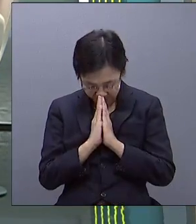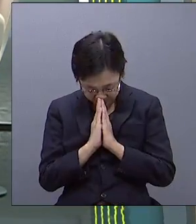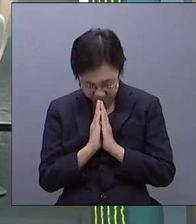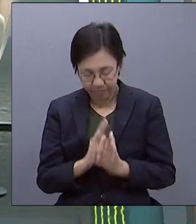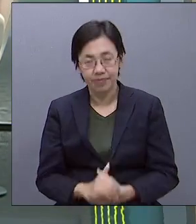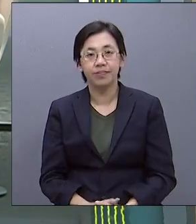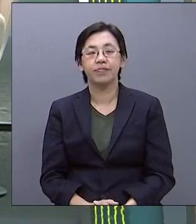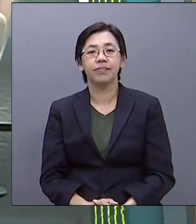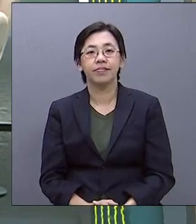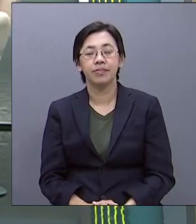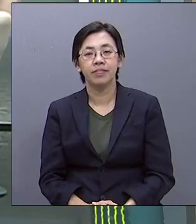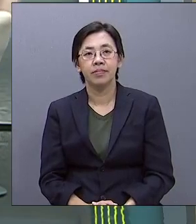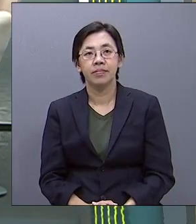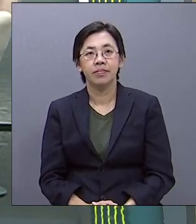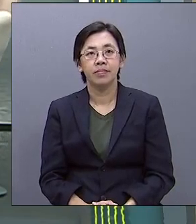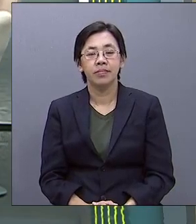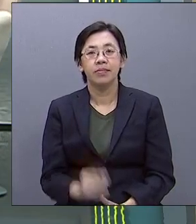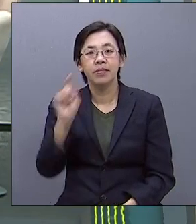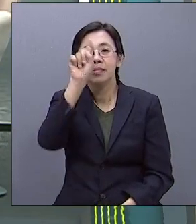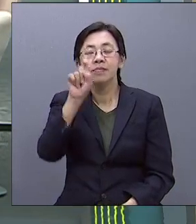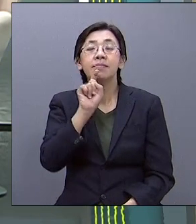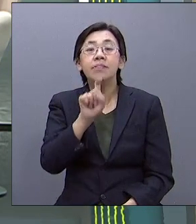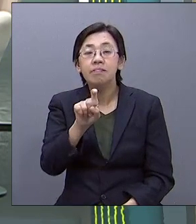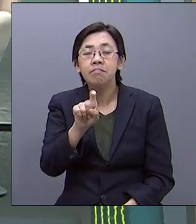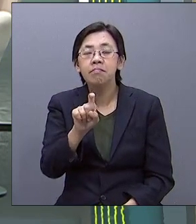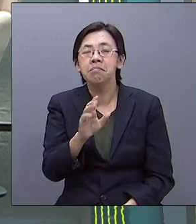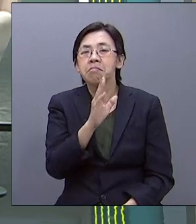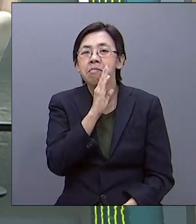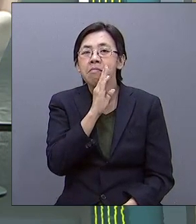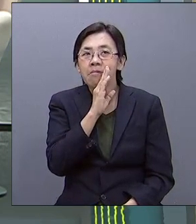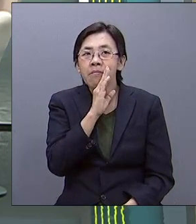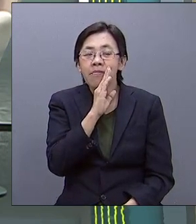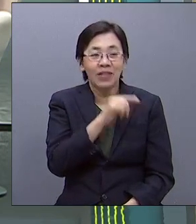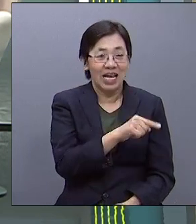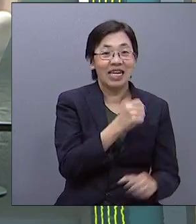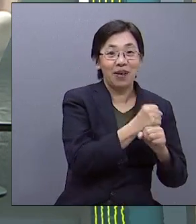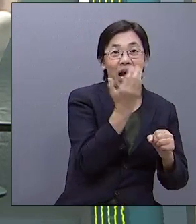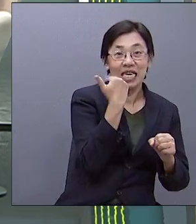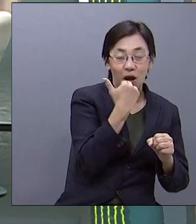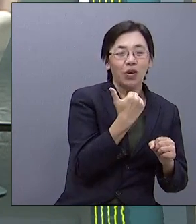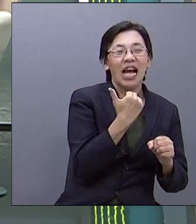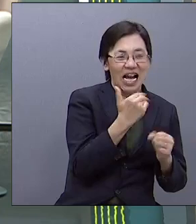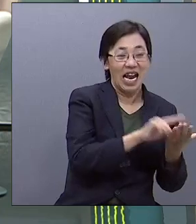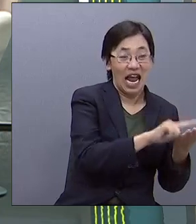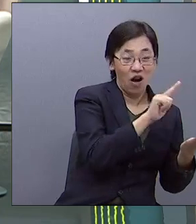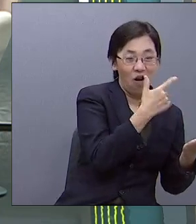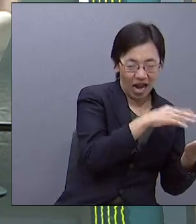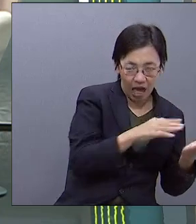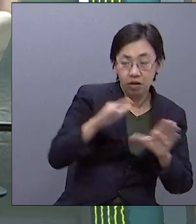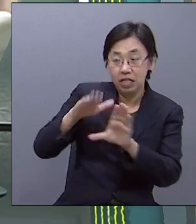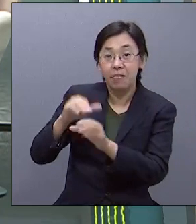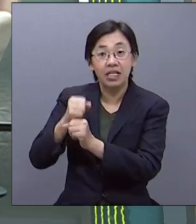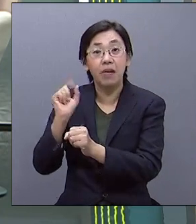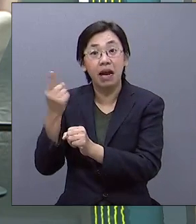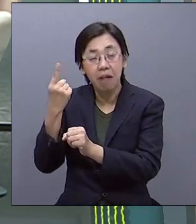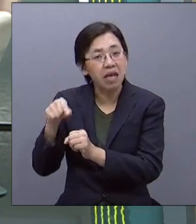เอาละครับทนายวิรัตครับตามคำถามที่เราอยากรู้เลยครับถ้าเราลาออกจากที่เก่าแล้วไปสมัครที่ใหม่ครับทนายครับแล้วปรากฏว่าที่ใหม่เนี่ยเ